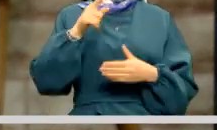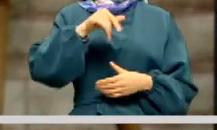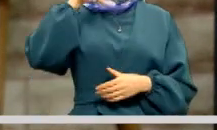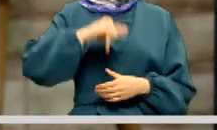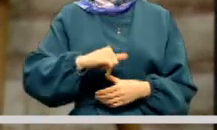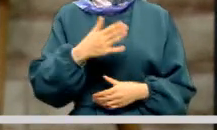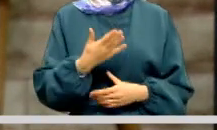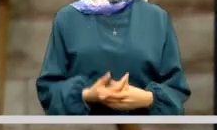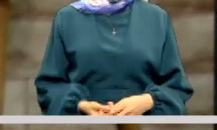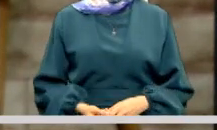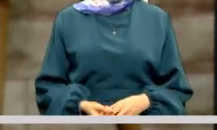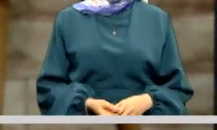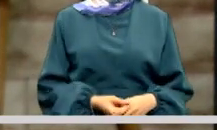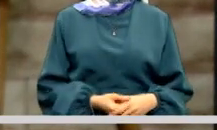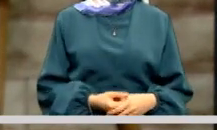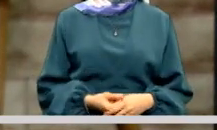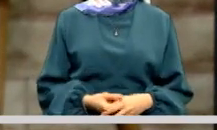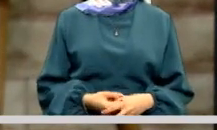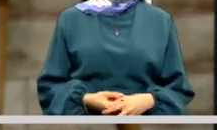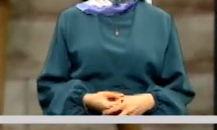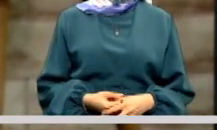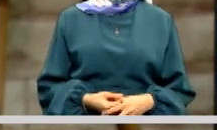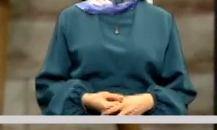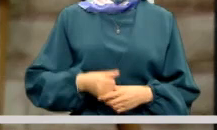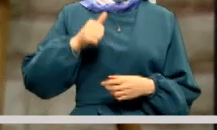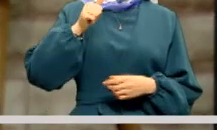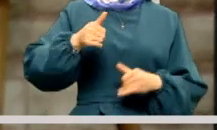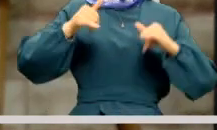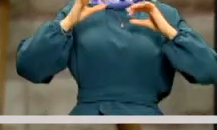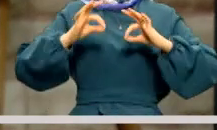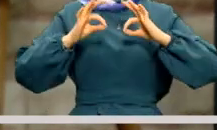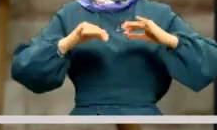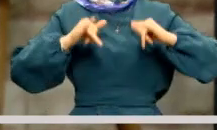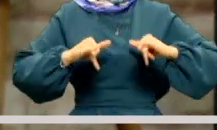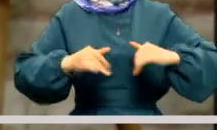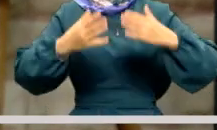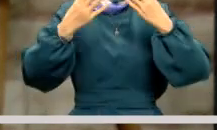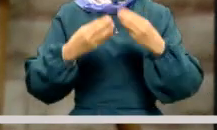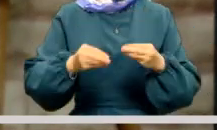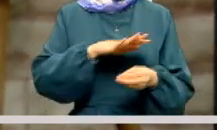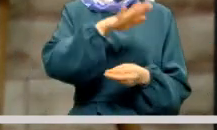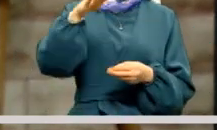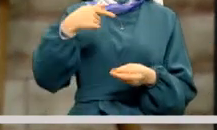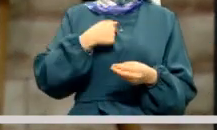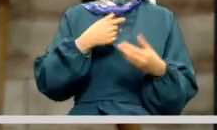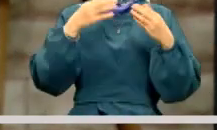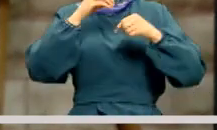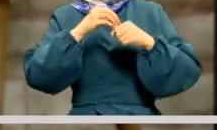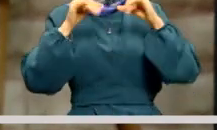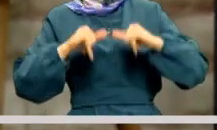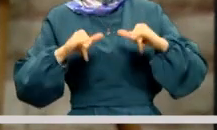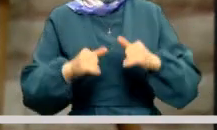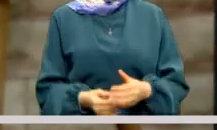ben şunu söyleyeyim İlknur hanım öncelikle günün bir monotonluğu hepimizin üzerinde Öyle ya da böyle eve gittiğimiz zaman